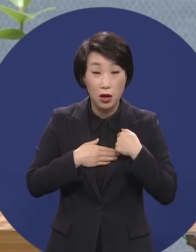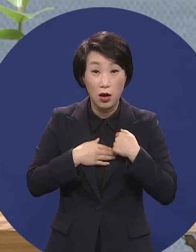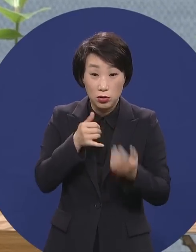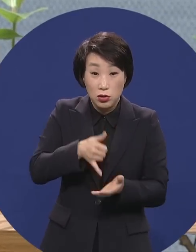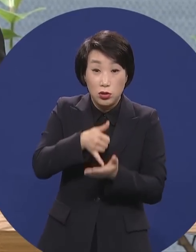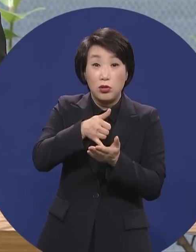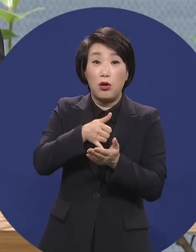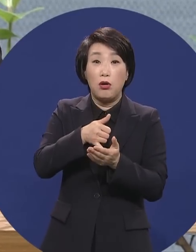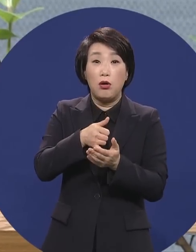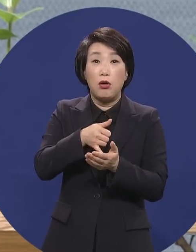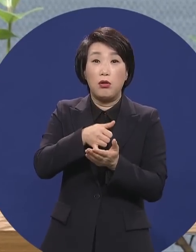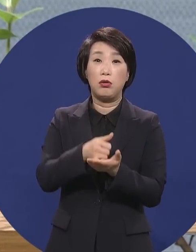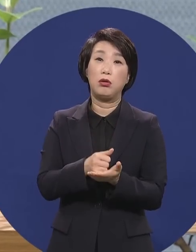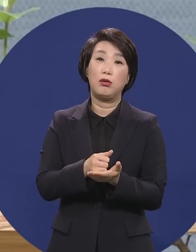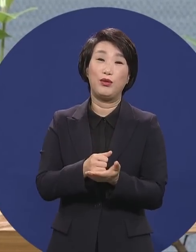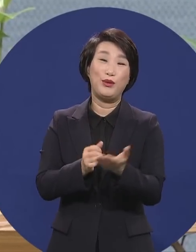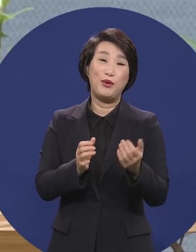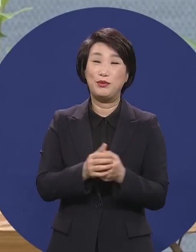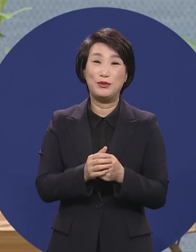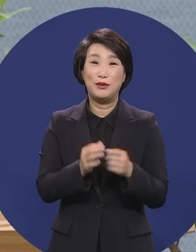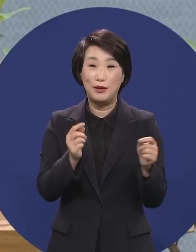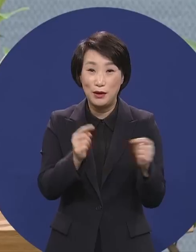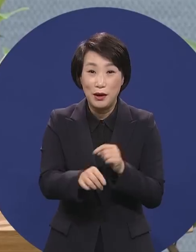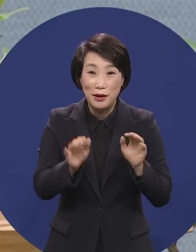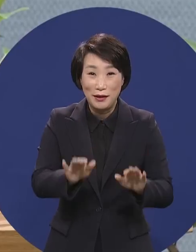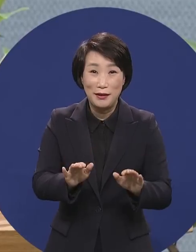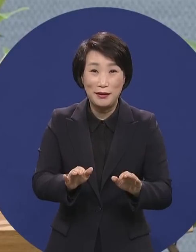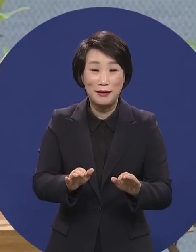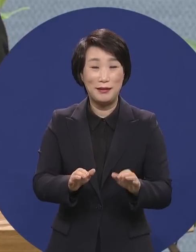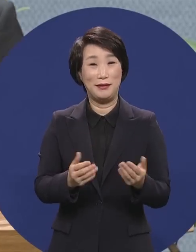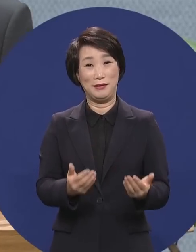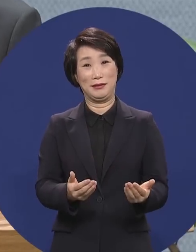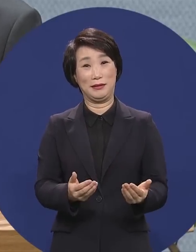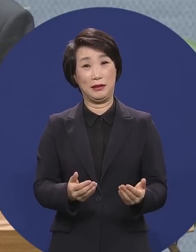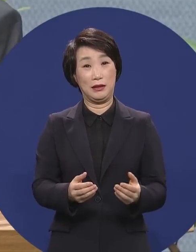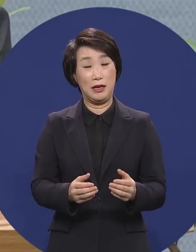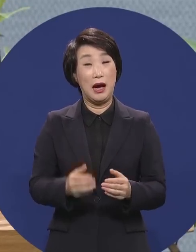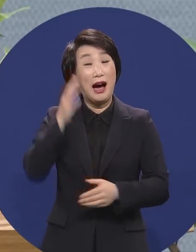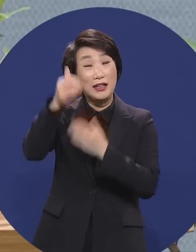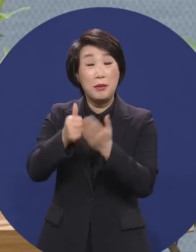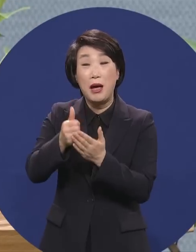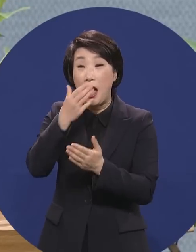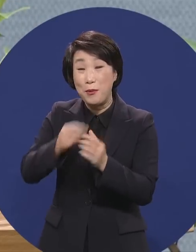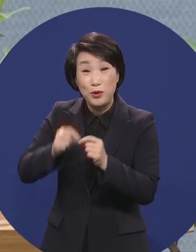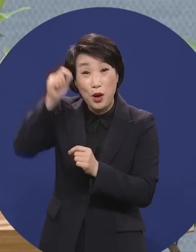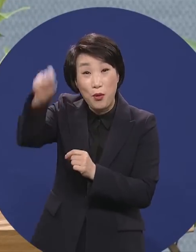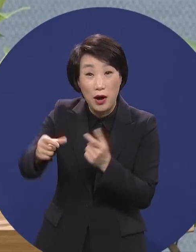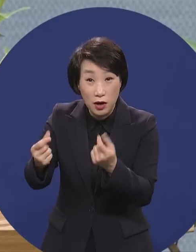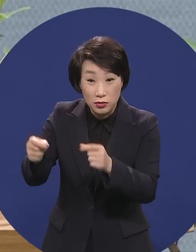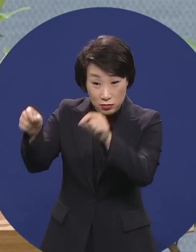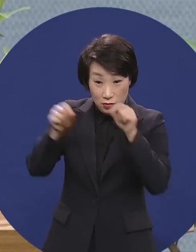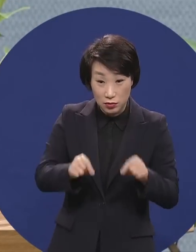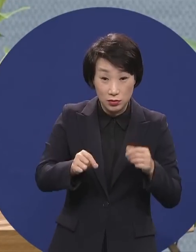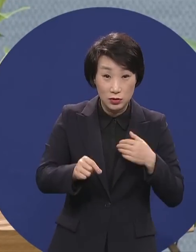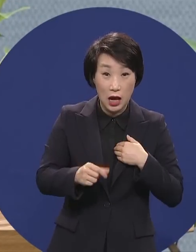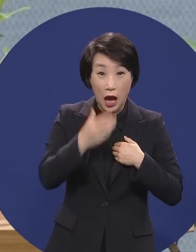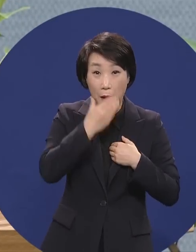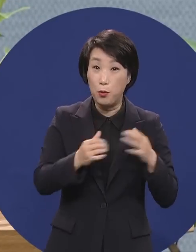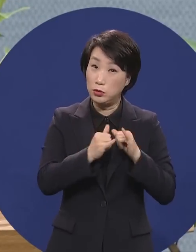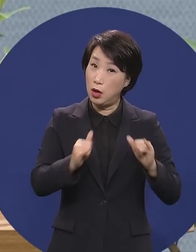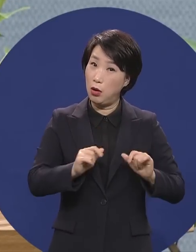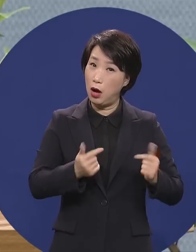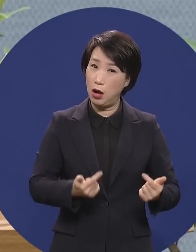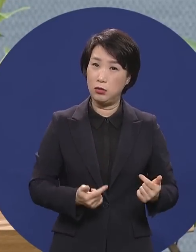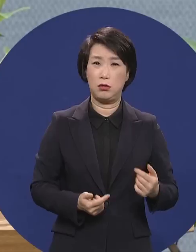못하면 그는 하나님께서 영원히 행복하신 것 같이 행복한